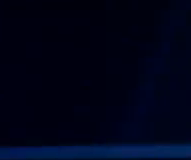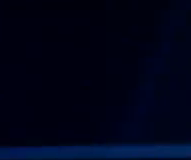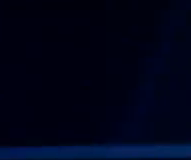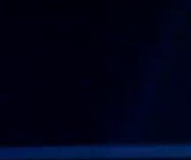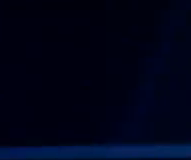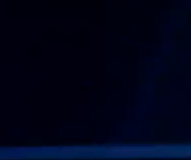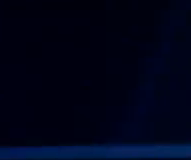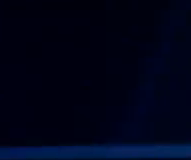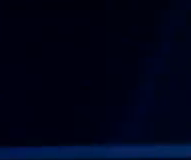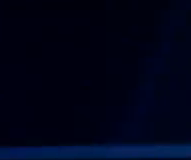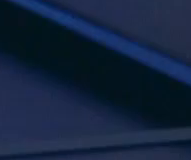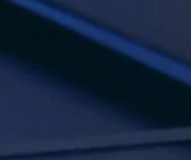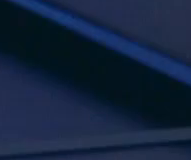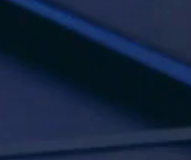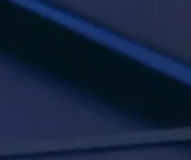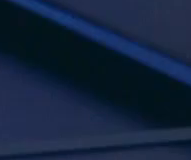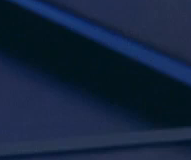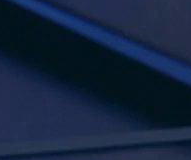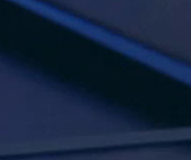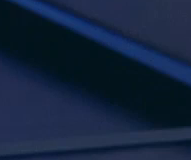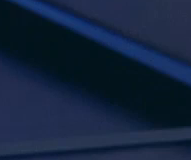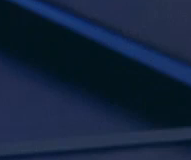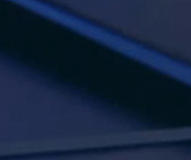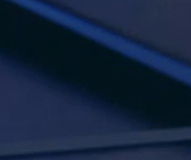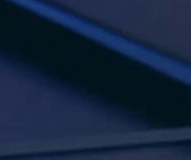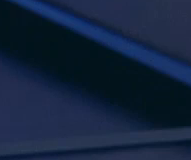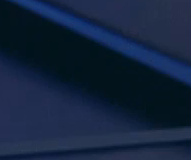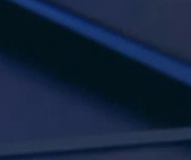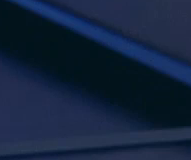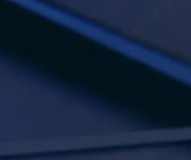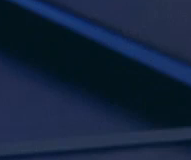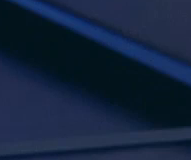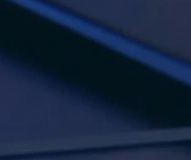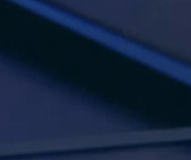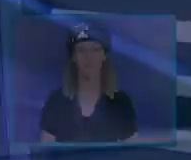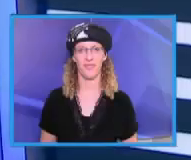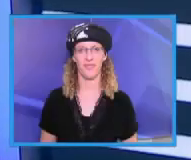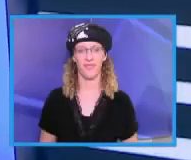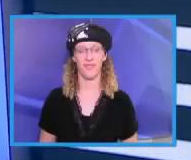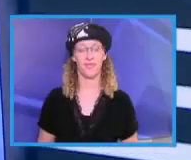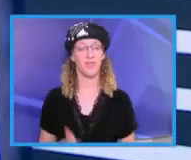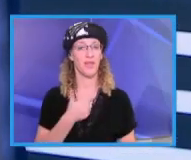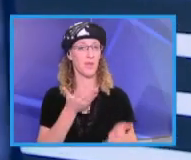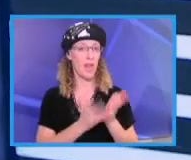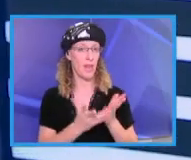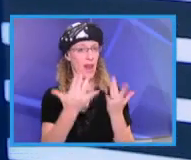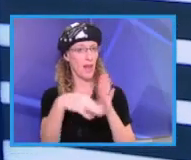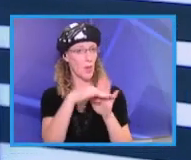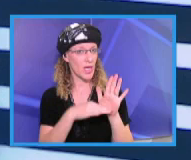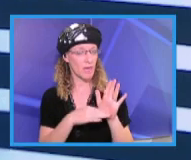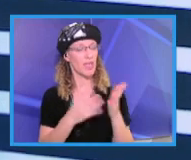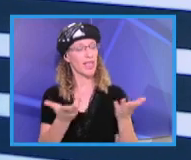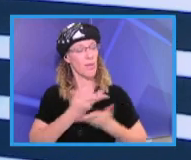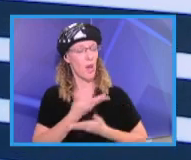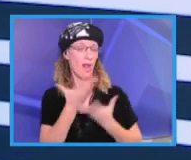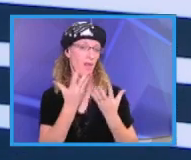מצטרף אלינו עורך דין רועי כהן, נשיא להב, לשכת ארגוני העצמאים. שלום לך. שלום, צביקה. אנחנו נדבר היום על מספר חוקים שהתקבלו